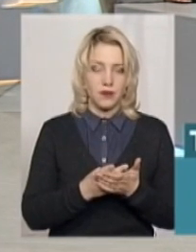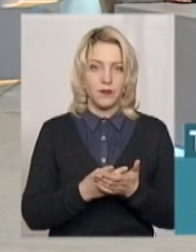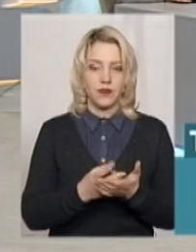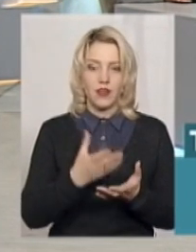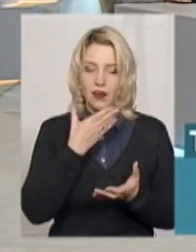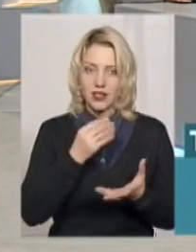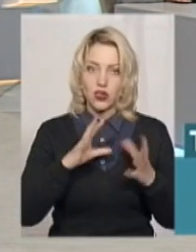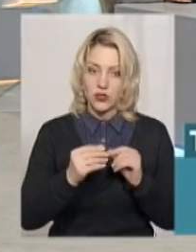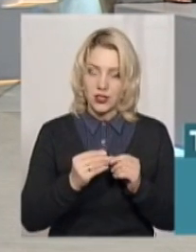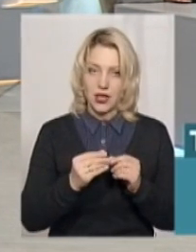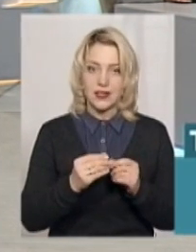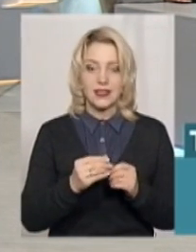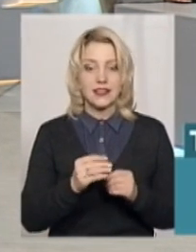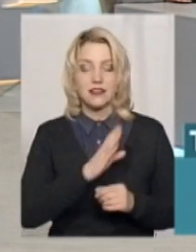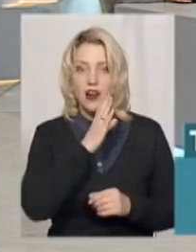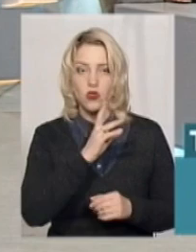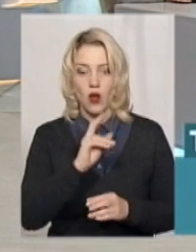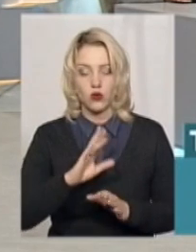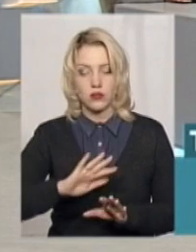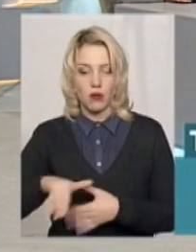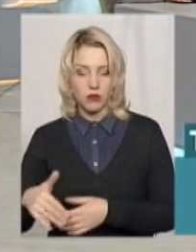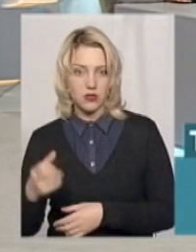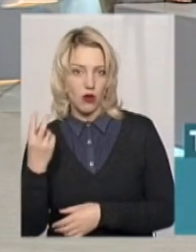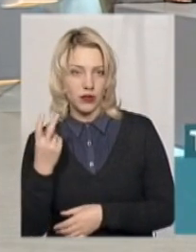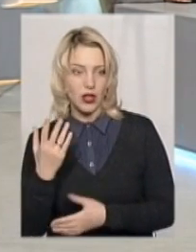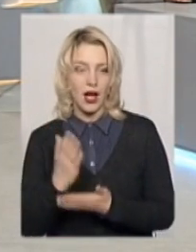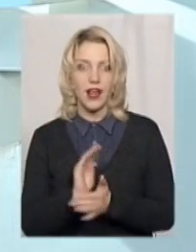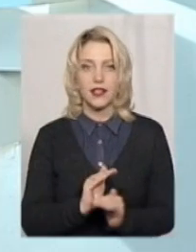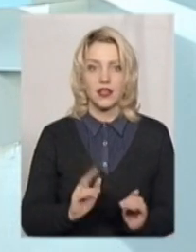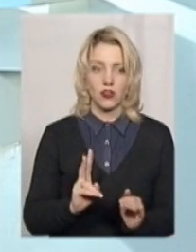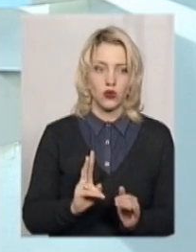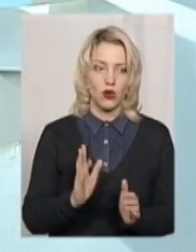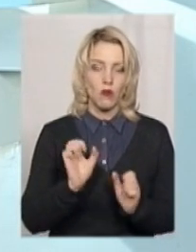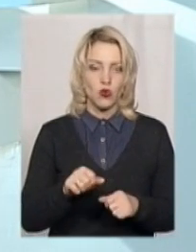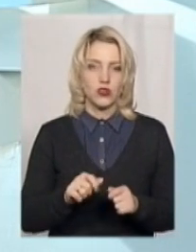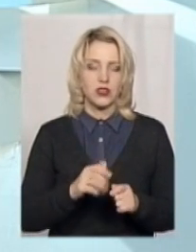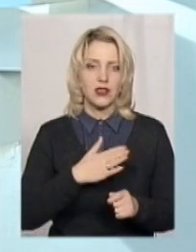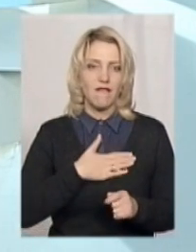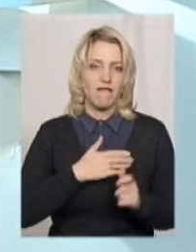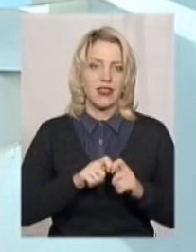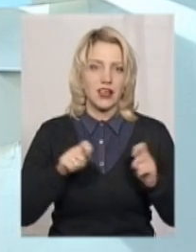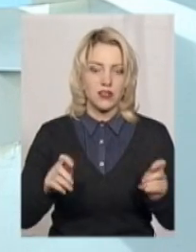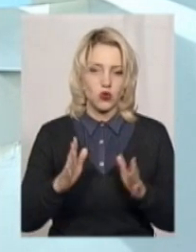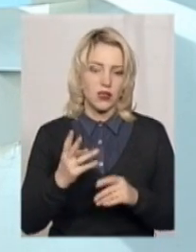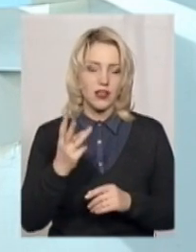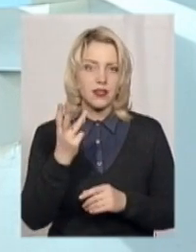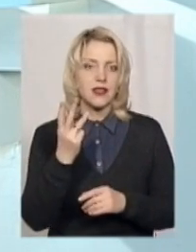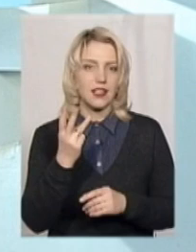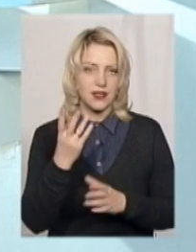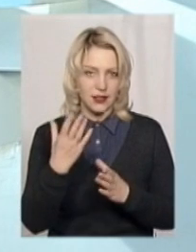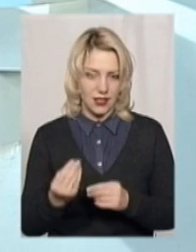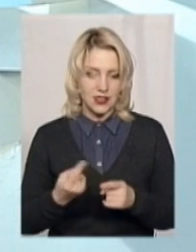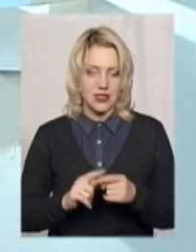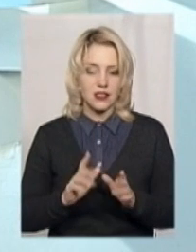певні результати зранку, а хтось після обіду, наприклад. А є діти, які можуть відкритись на третій день. Тому тут це все